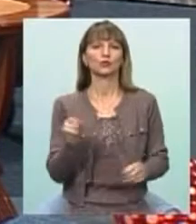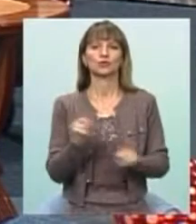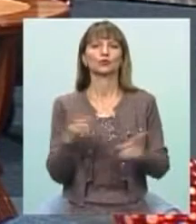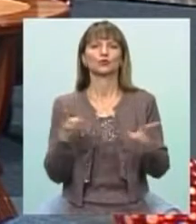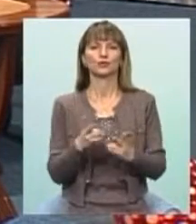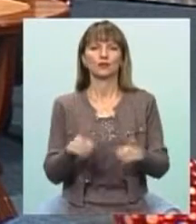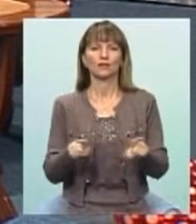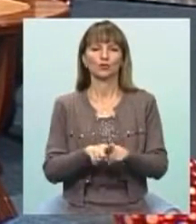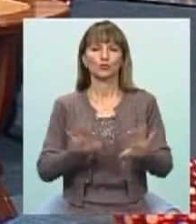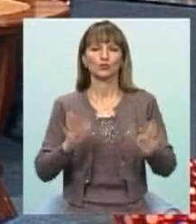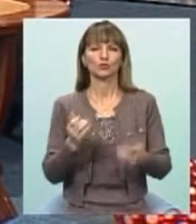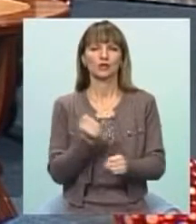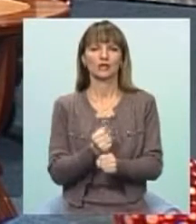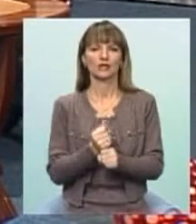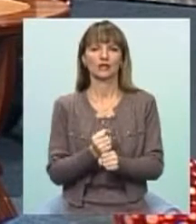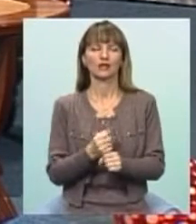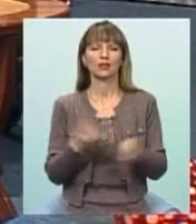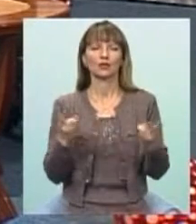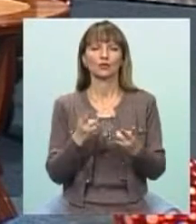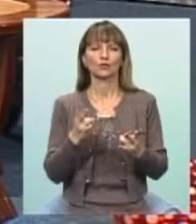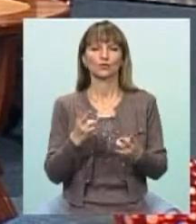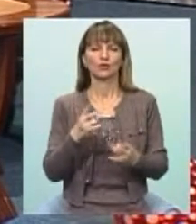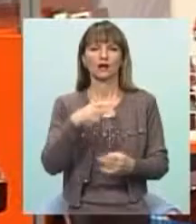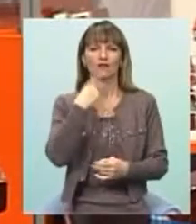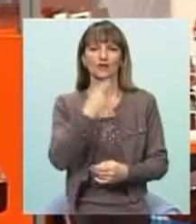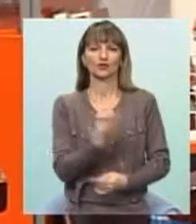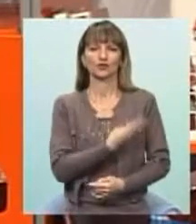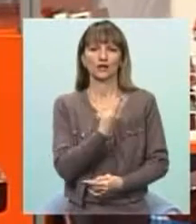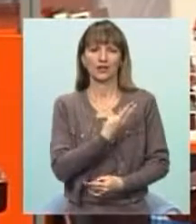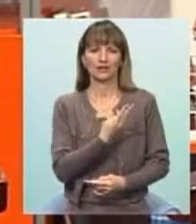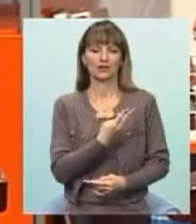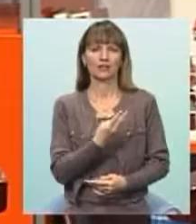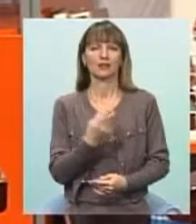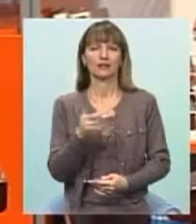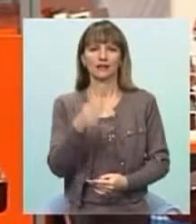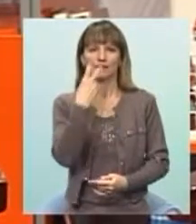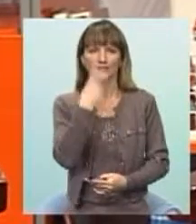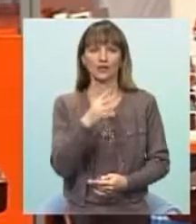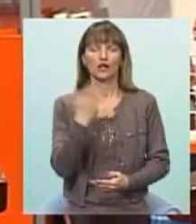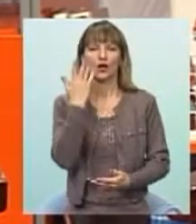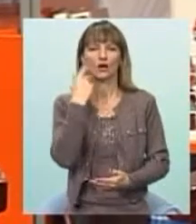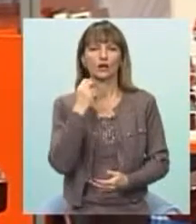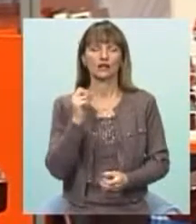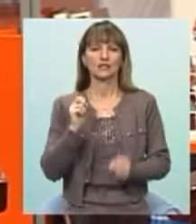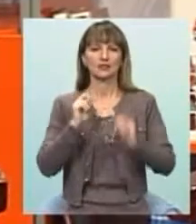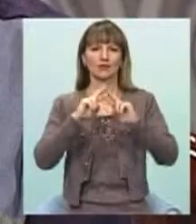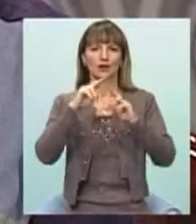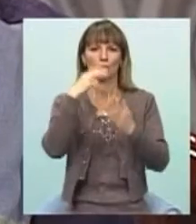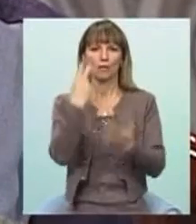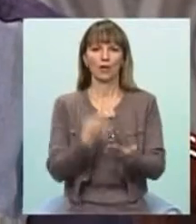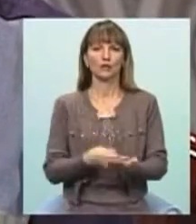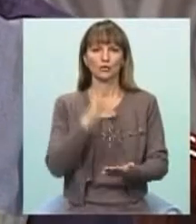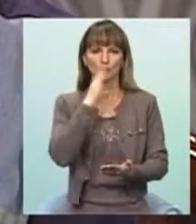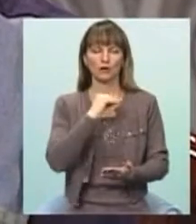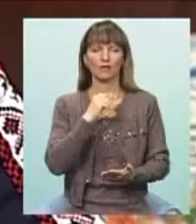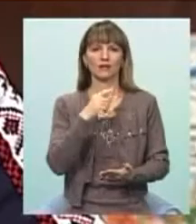в такому випадку робити? Загадувати бажання. Чи бачив ти колись падаючу зірку і встигав загадувати бажання?